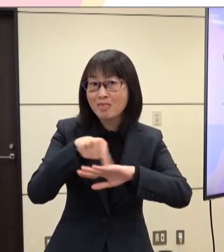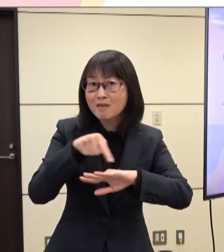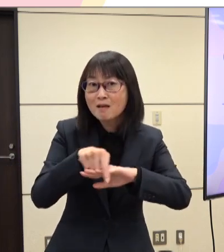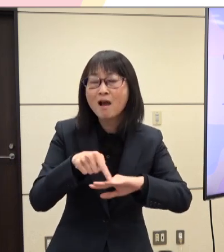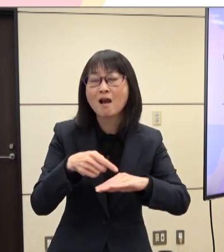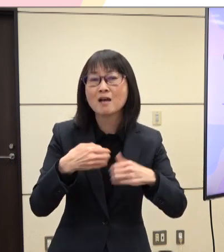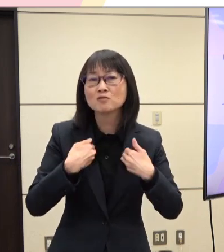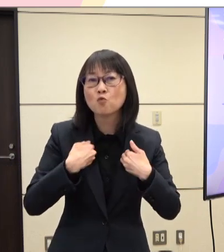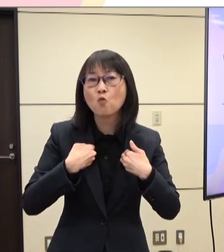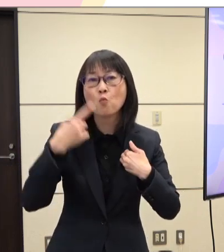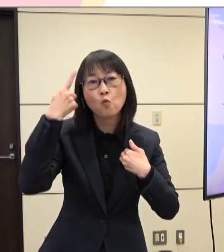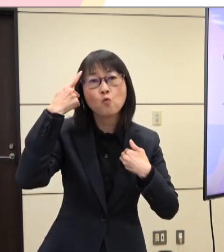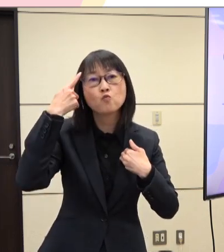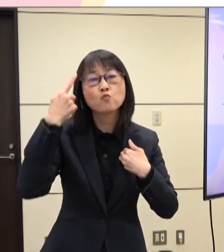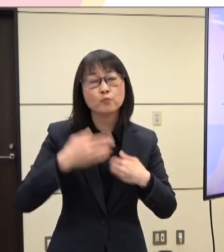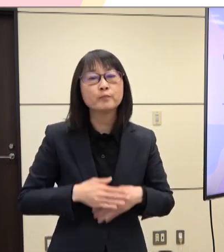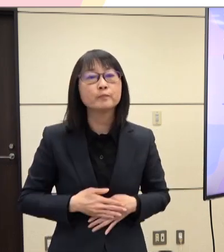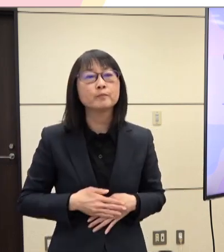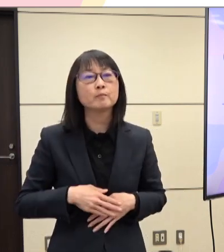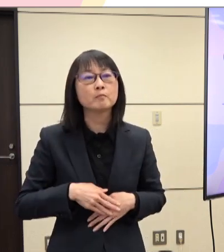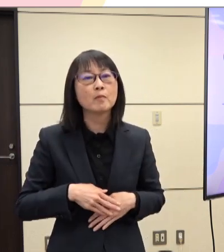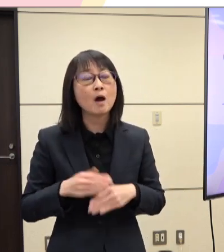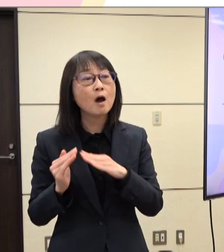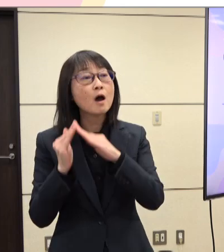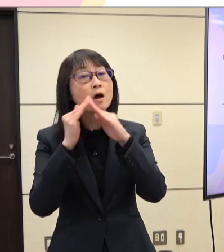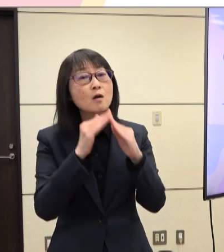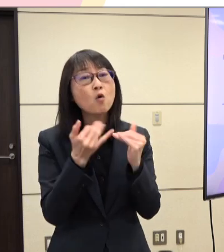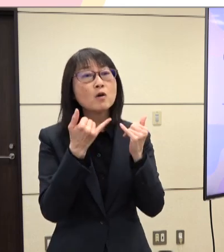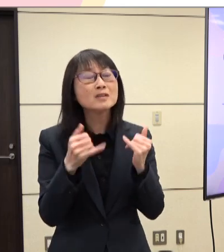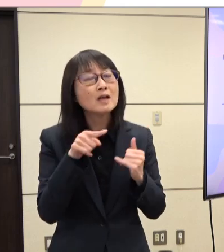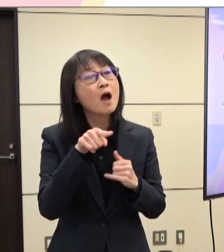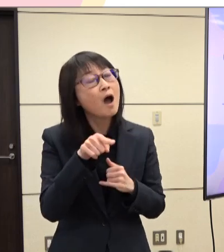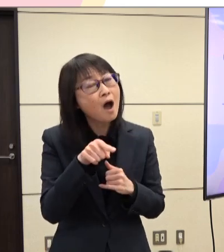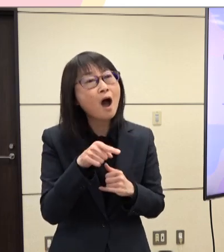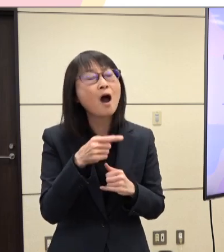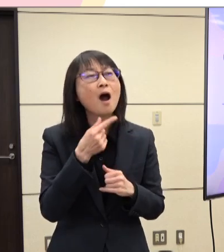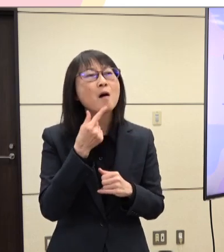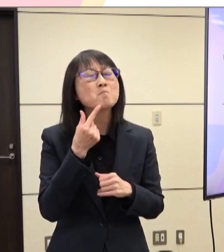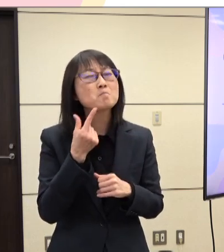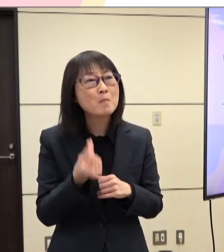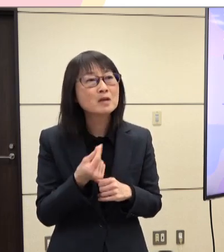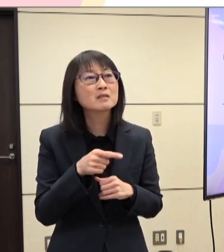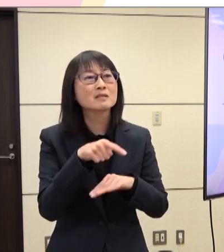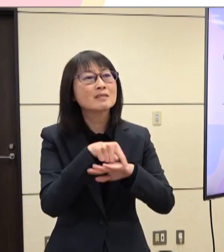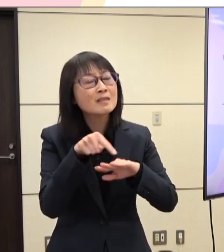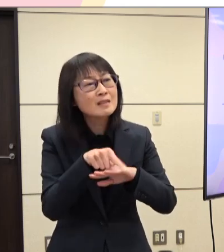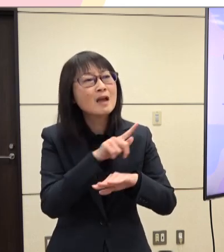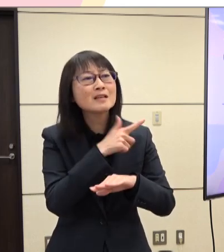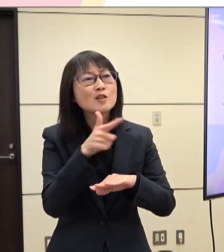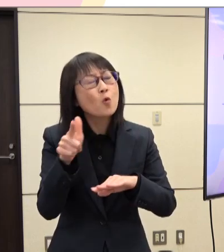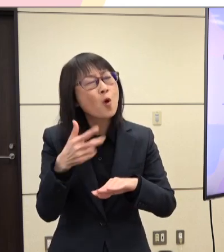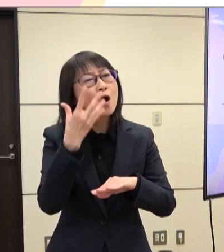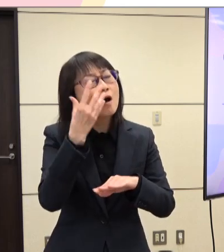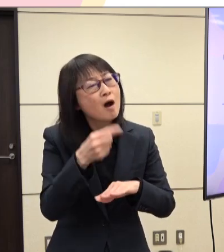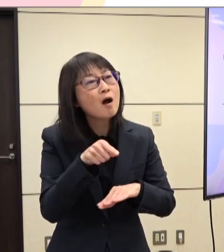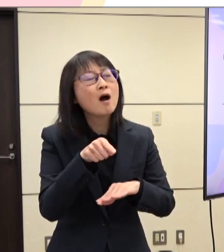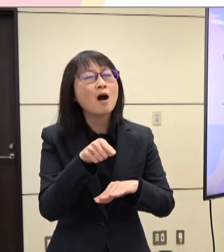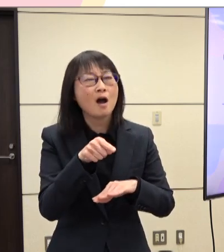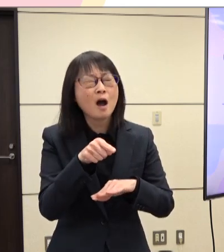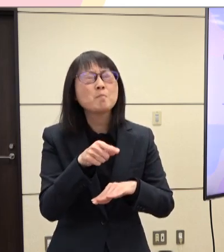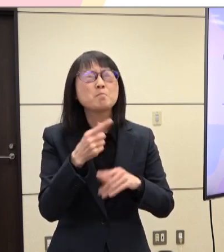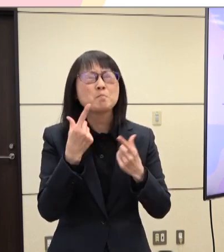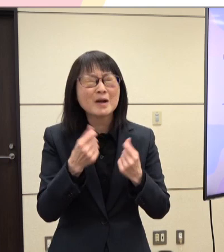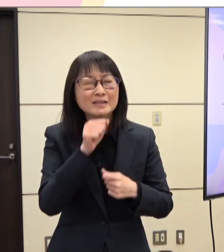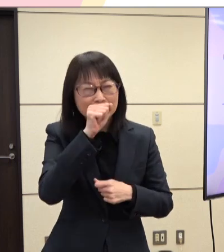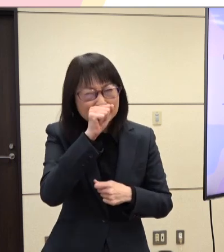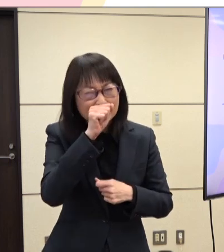得して移住されると思うんで、やっぱり福島に行ってみようと思うため その念押しする情